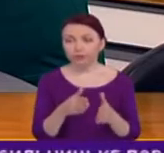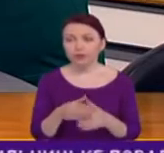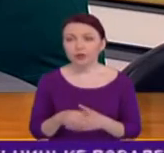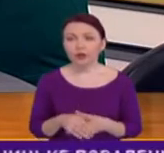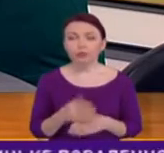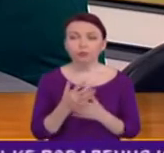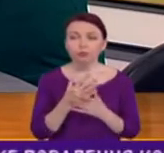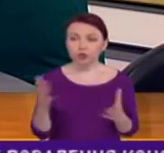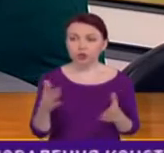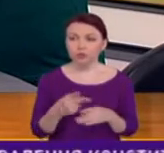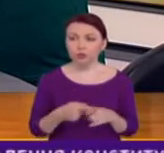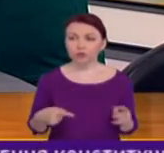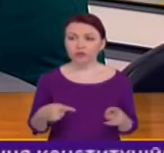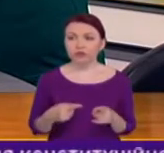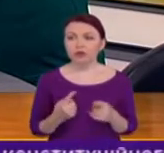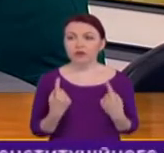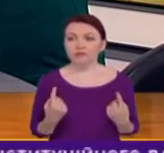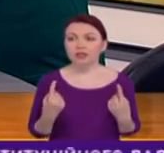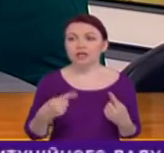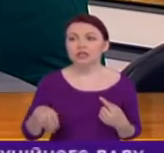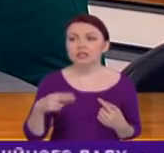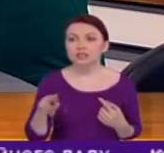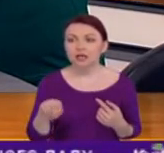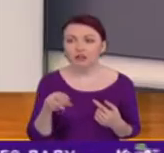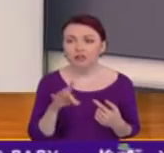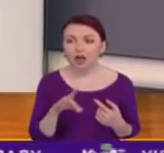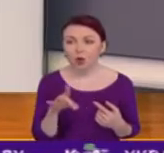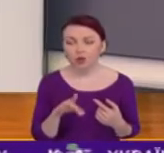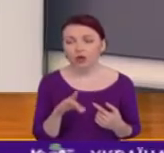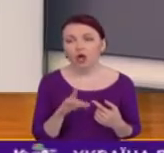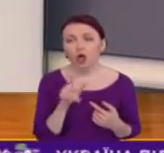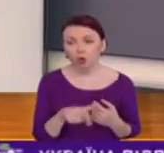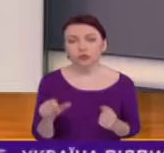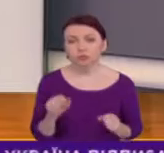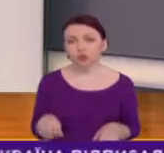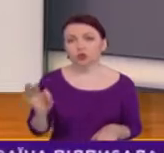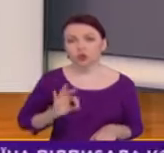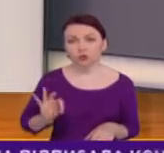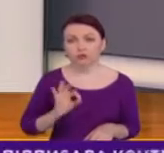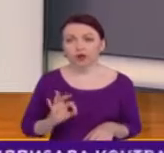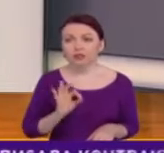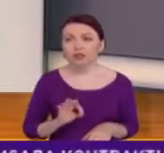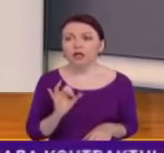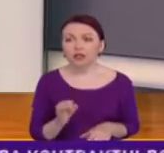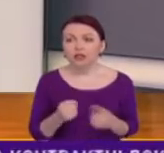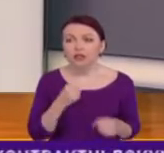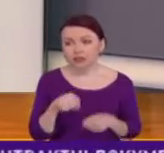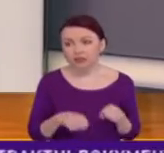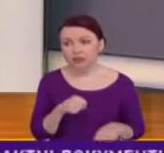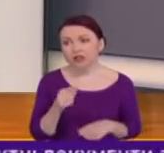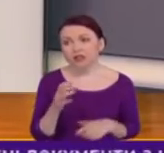більша половина великого Деснянського району, саме 213 округу, люди зможуть користуватися і їздити на